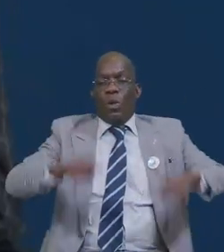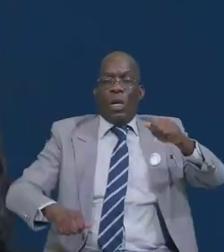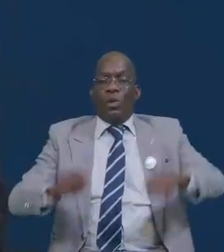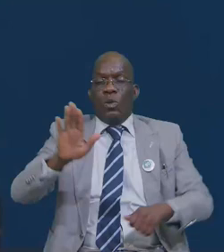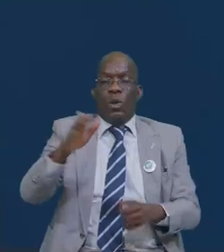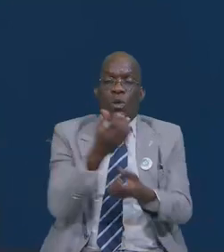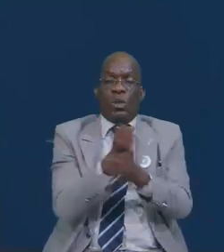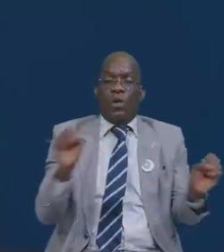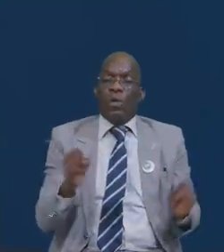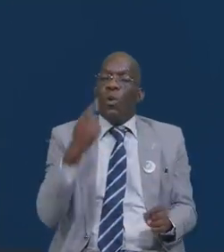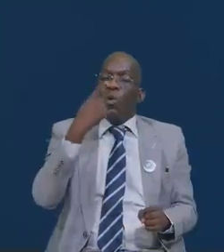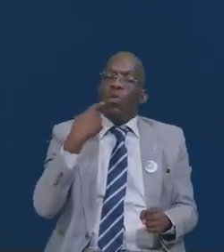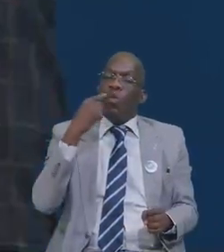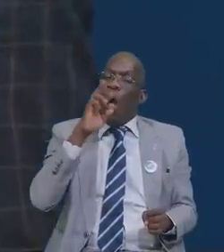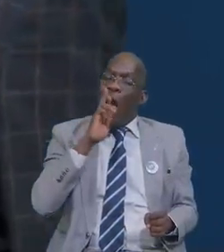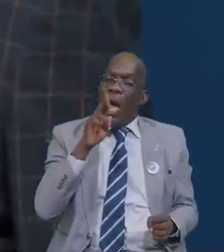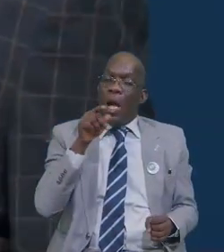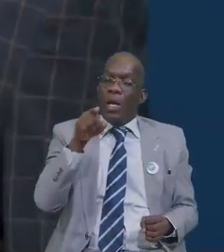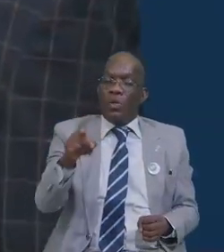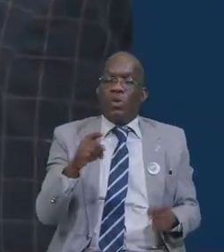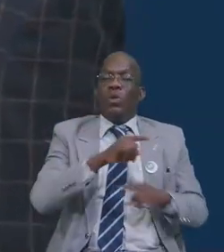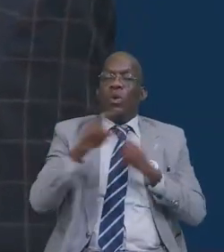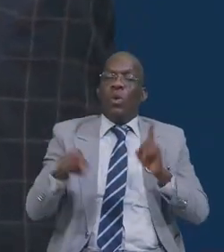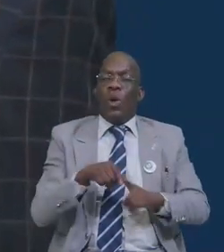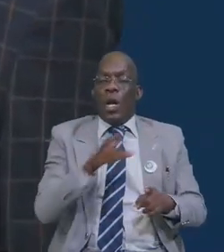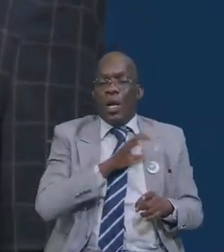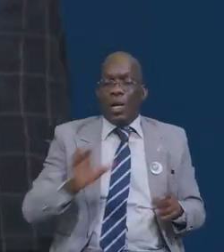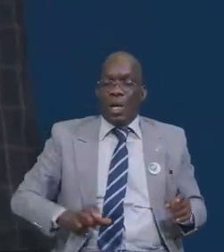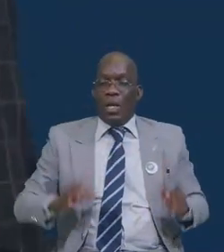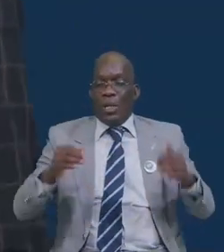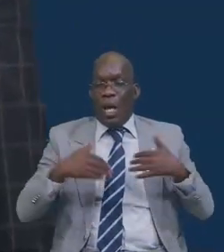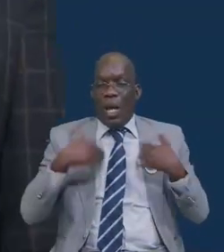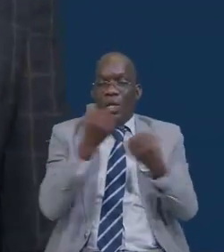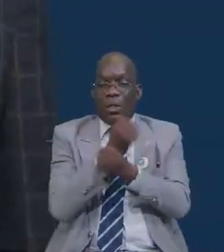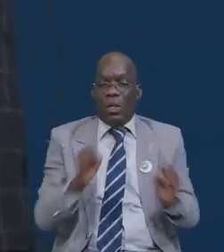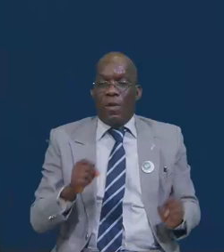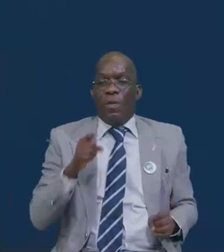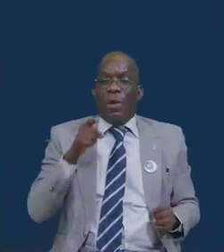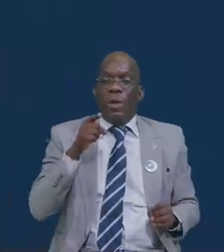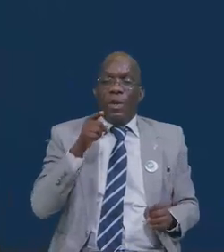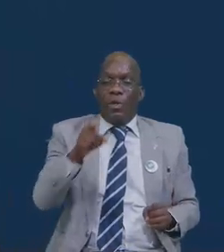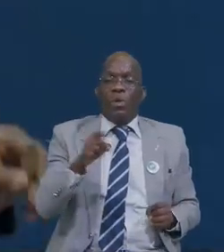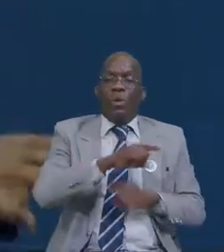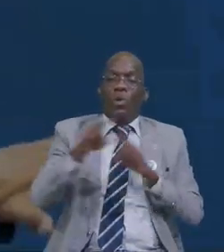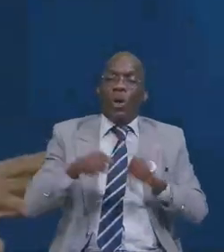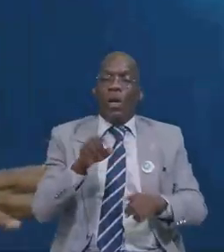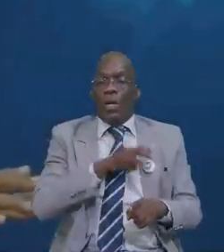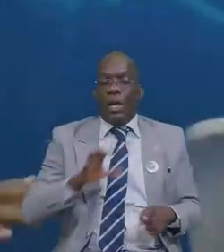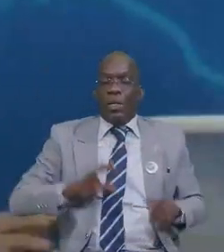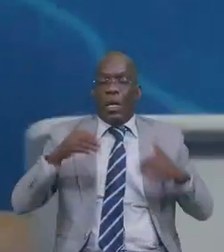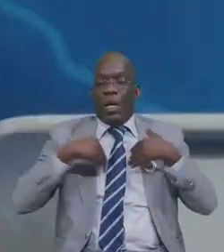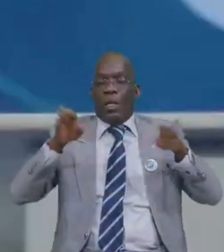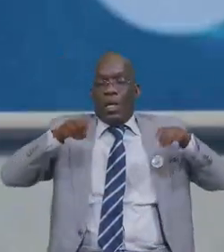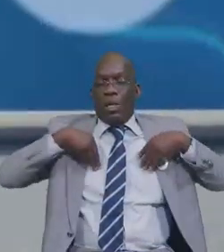et douter de ton salut. Qui es-tu quand Christ t'a sauvé? Quand Christ t'a